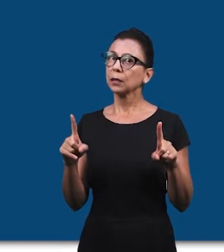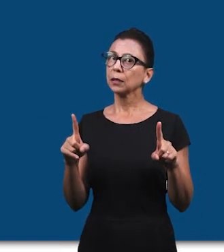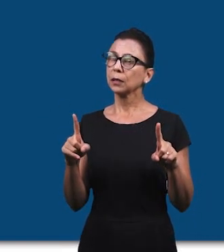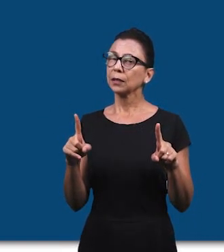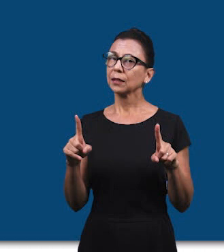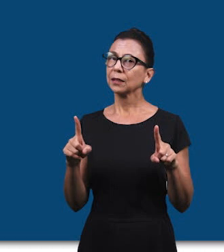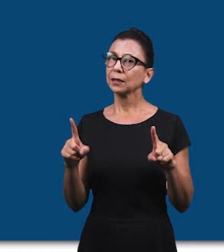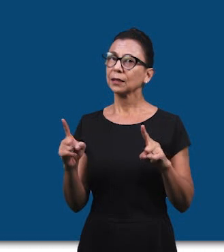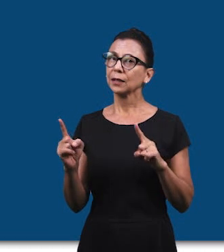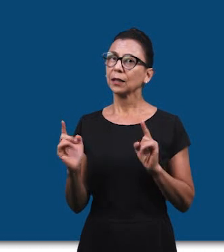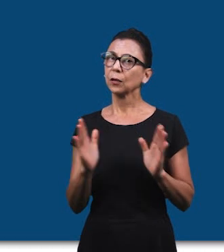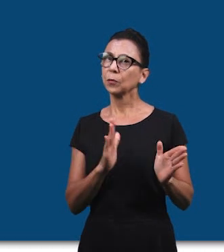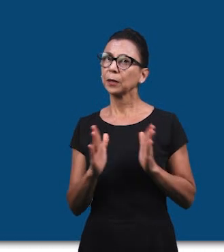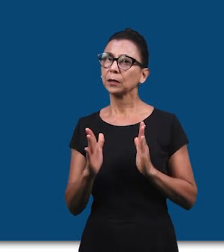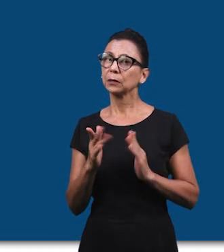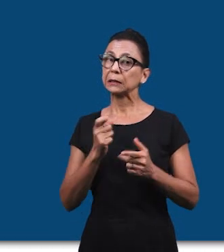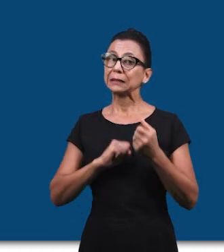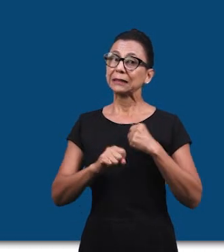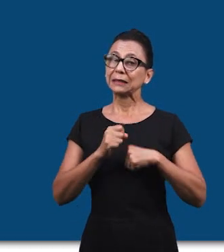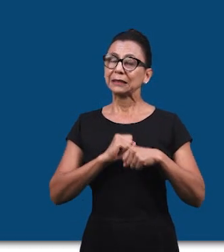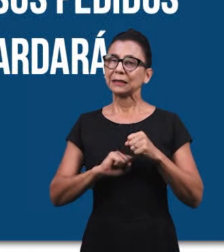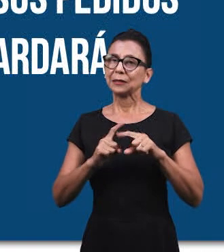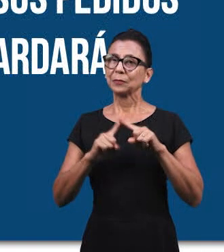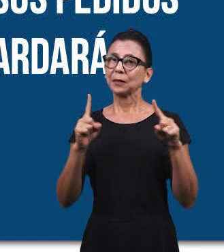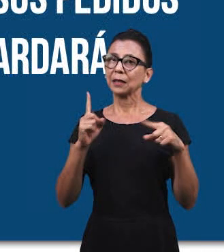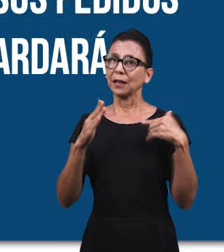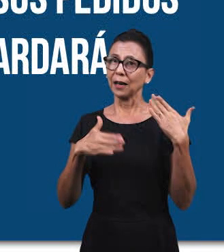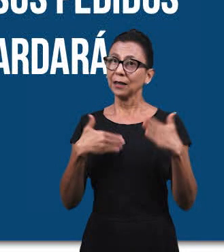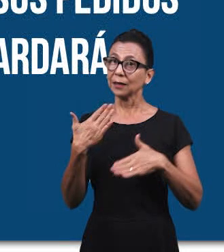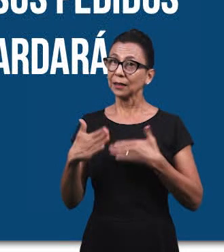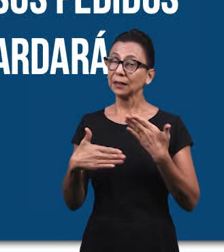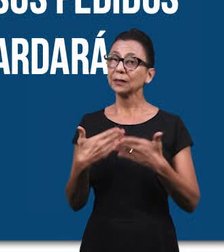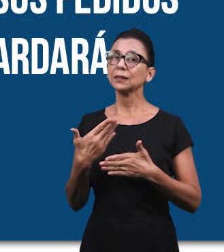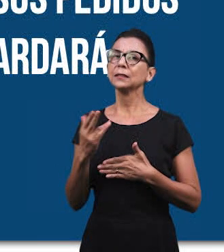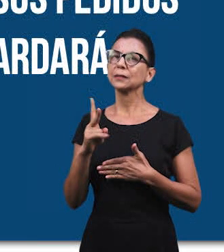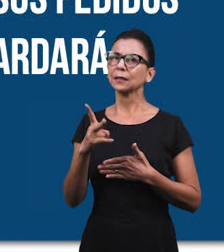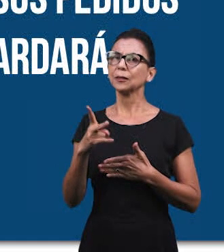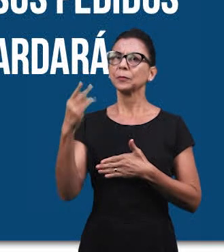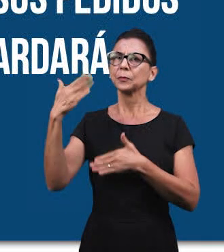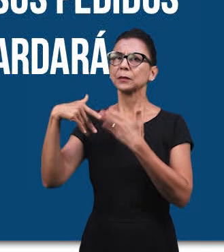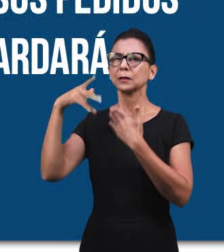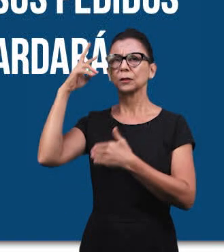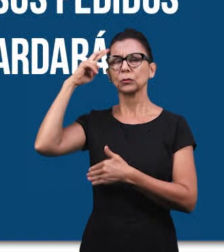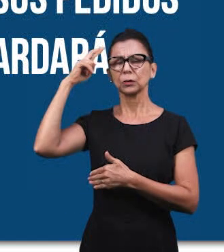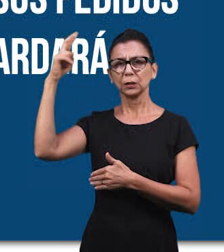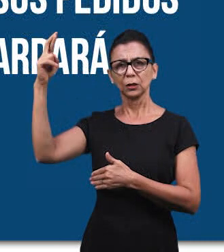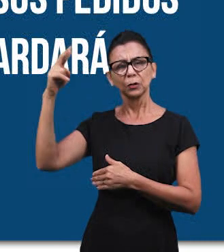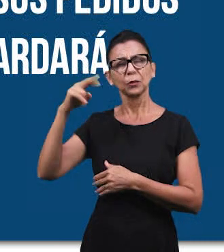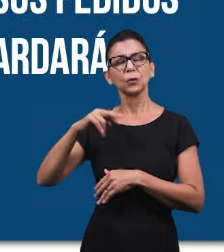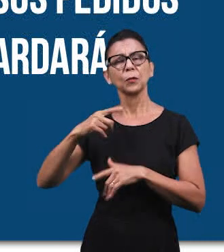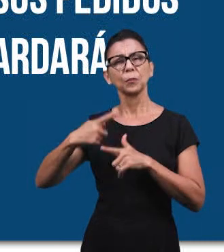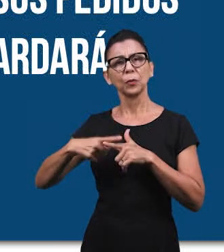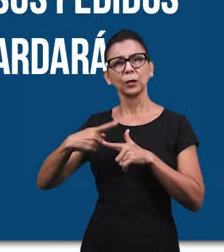Богу, мы ожидаем. Но всегда радуйтесь в Господе. Бог нас поддерживает